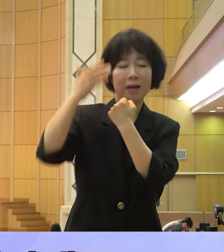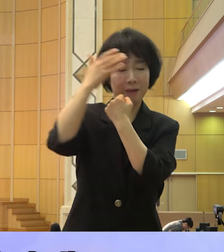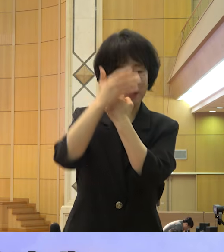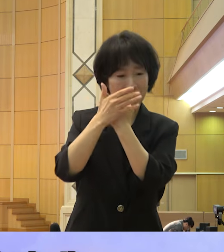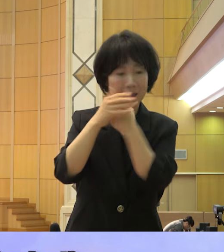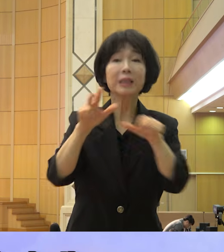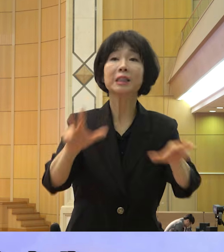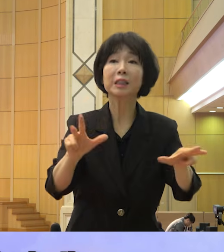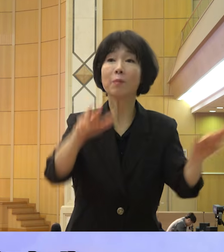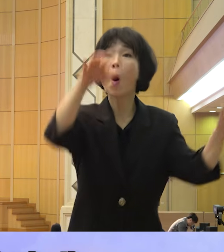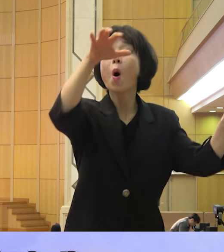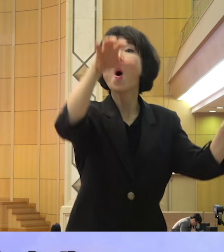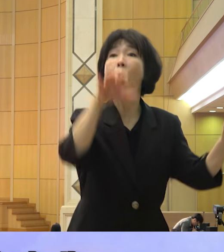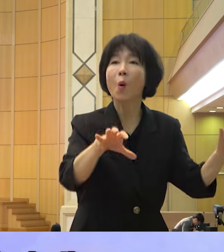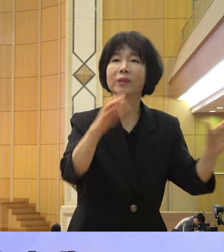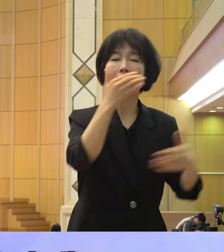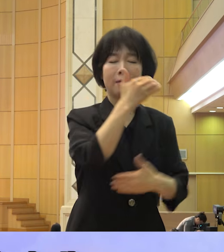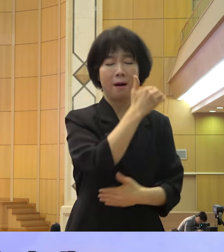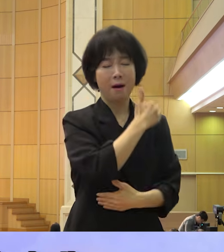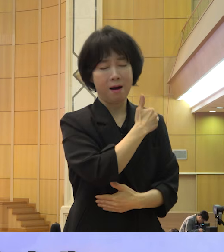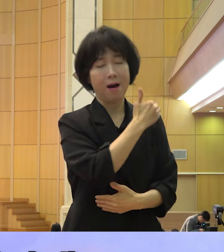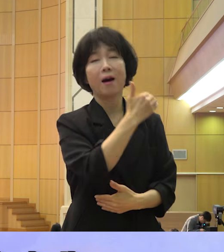은혜가 이곳에